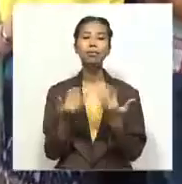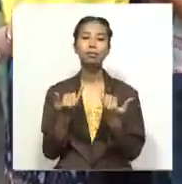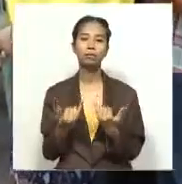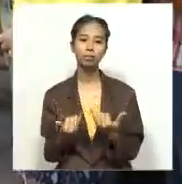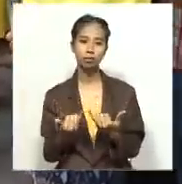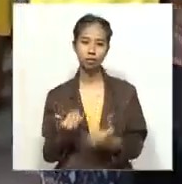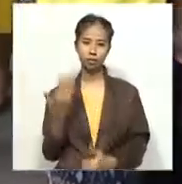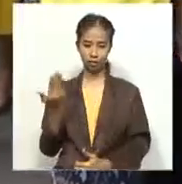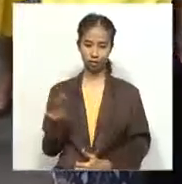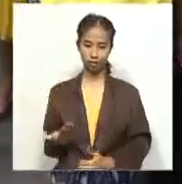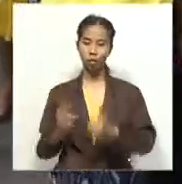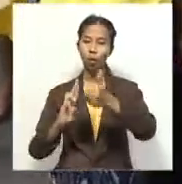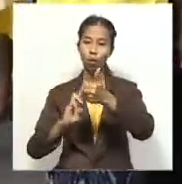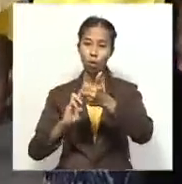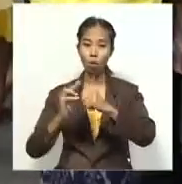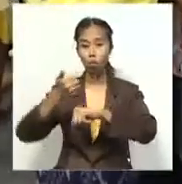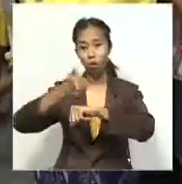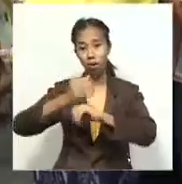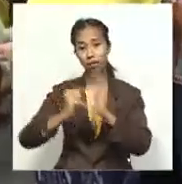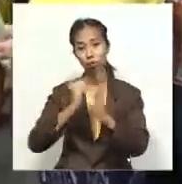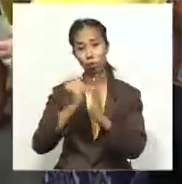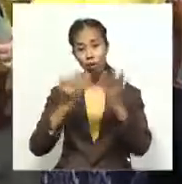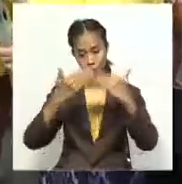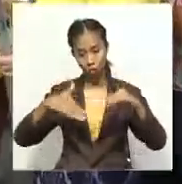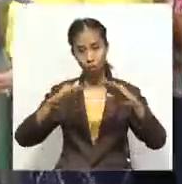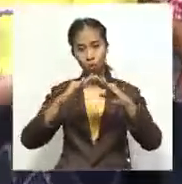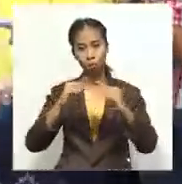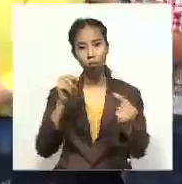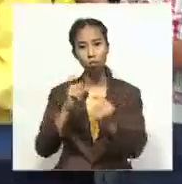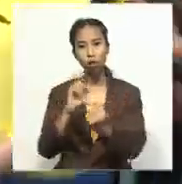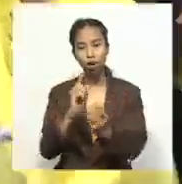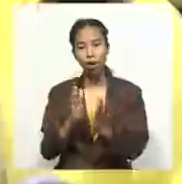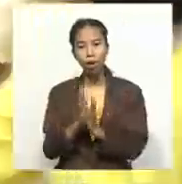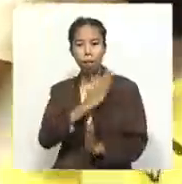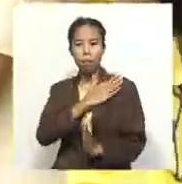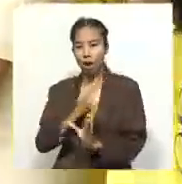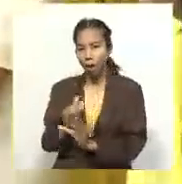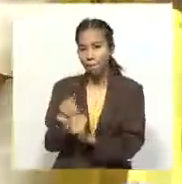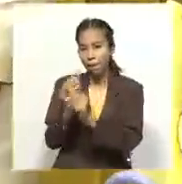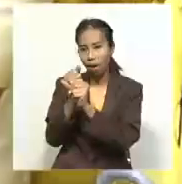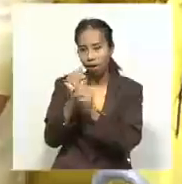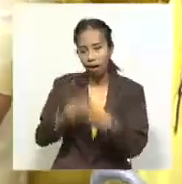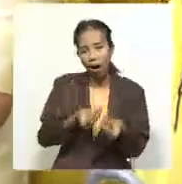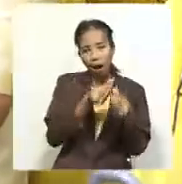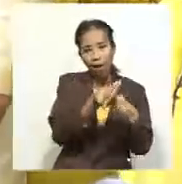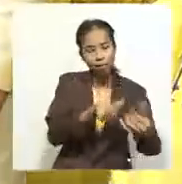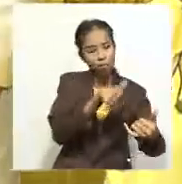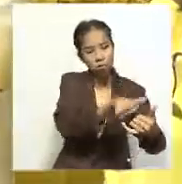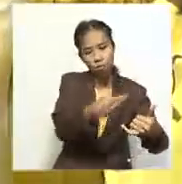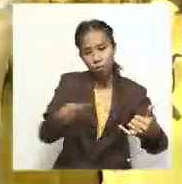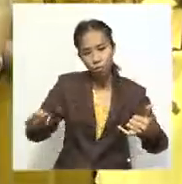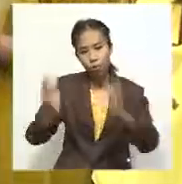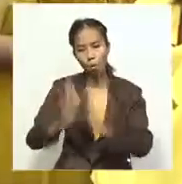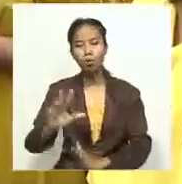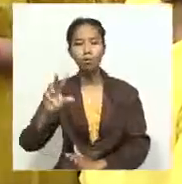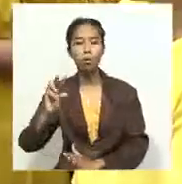คะคุณสุพจน์ยศสิงห์คำค่ะรองผู้ว่าราชการจังหวัดนครปฐมได้มอบพระร่วงโรจนฤทธิ์จำลองให้ทุกคนในทีม30คนเพื่อเป็นข